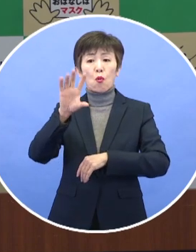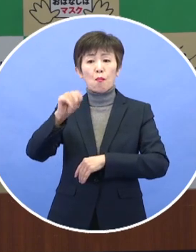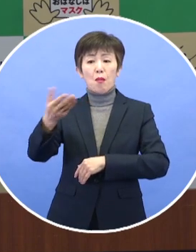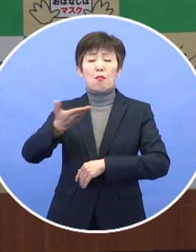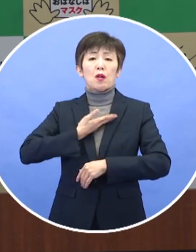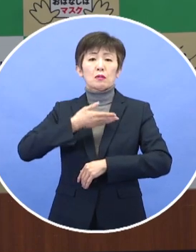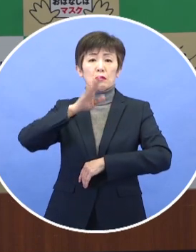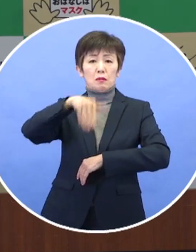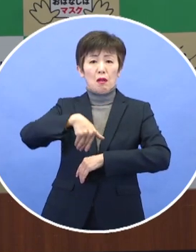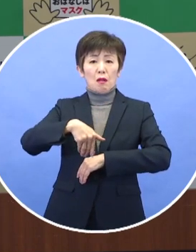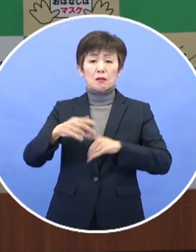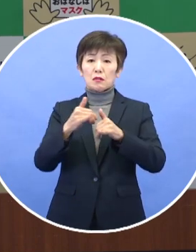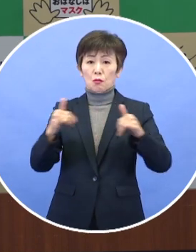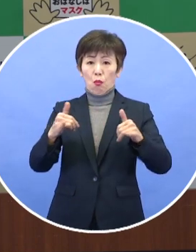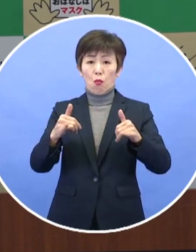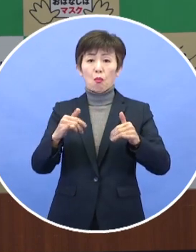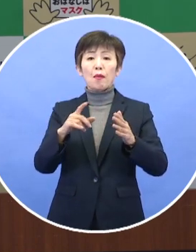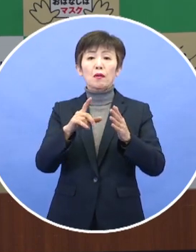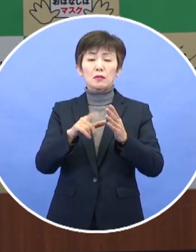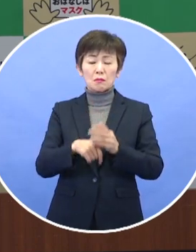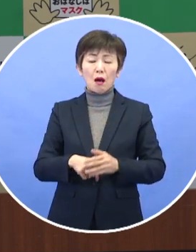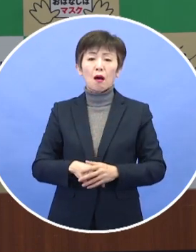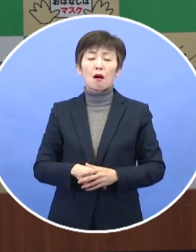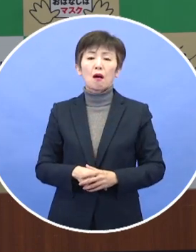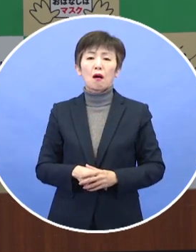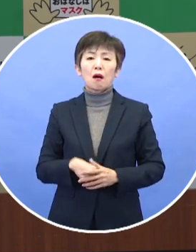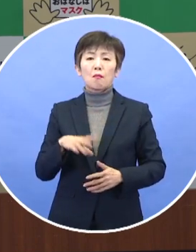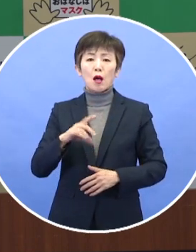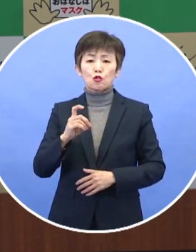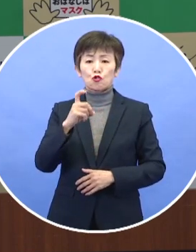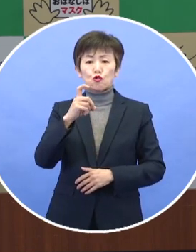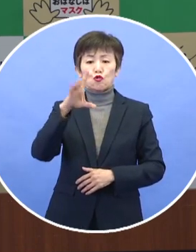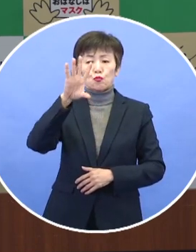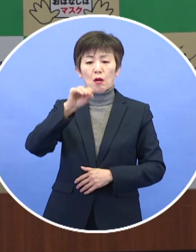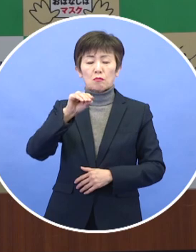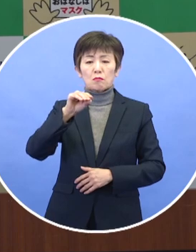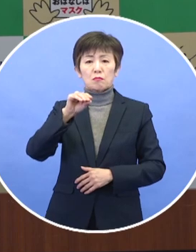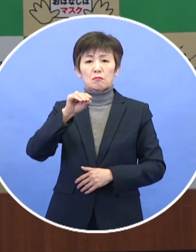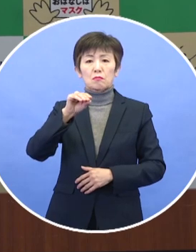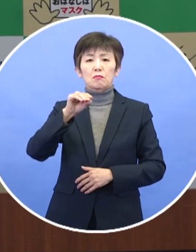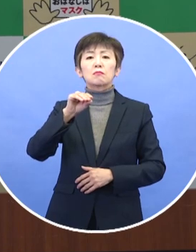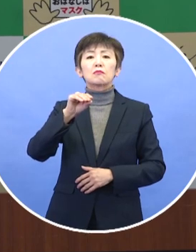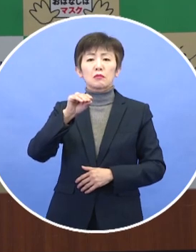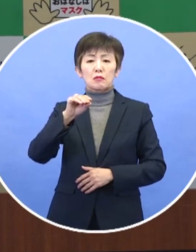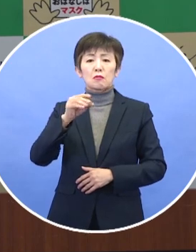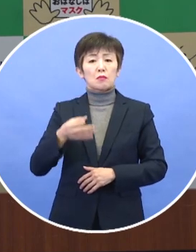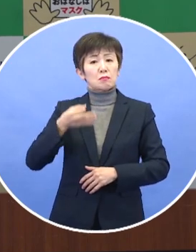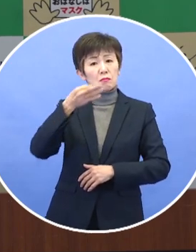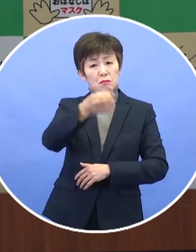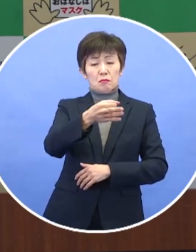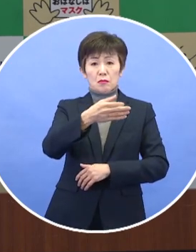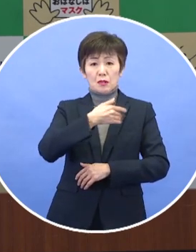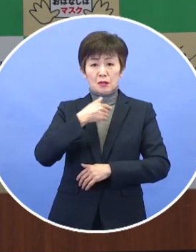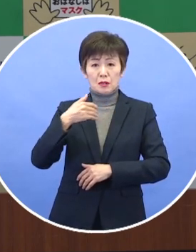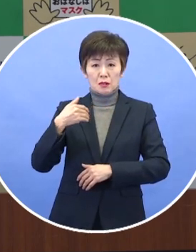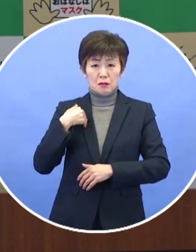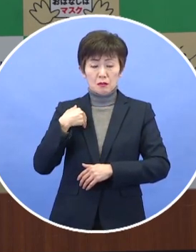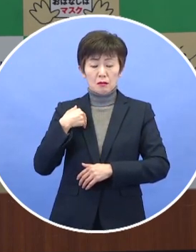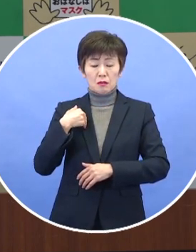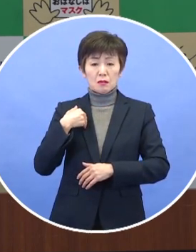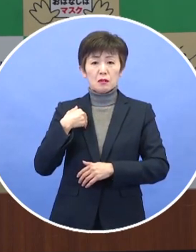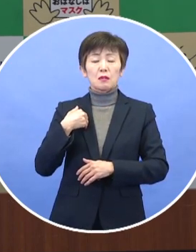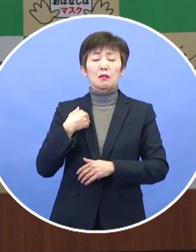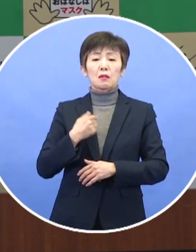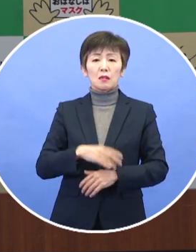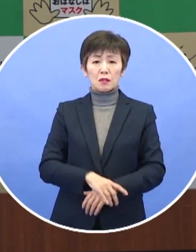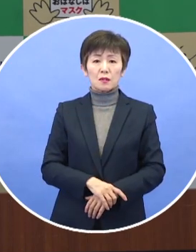きましたっていう人についてはですね、まず10万円は最低手元に届くわけですので、こちらからご連絡をさせていただい